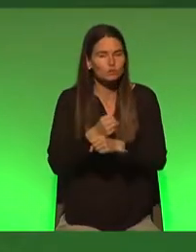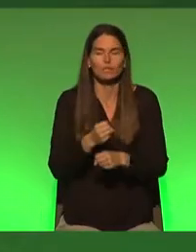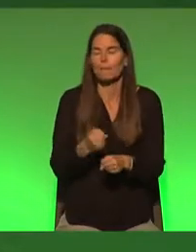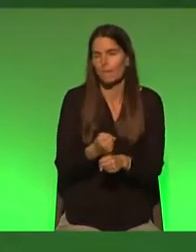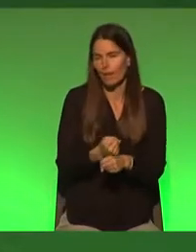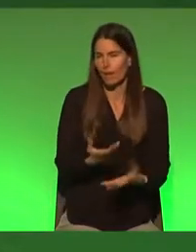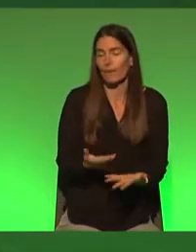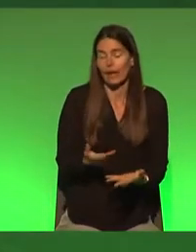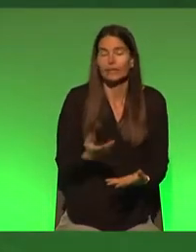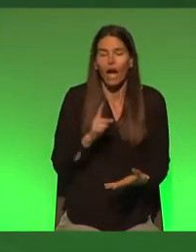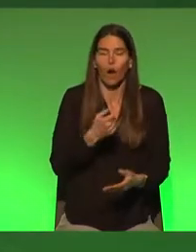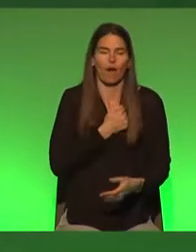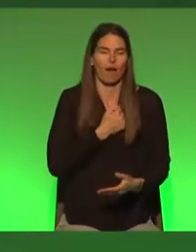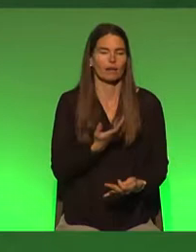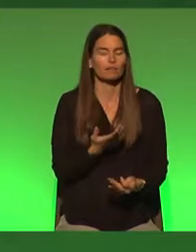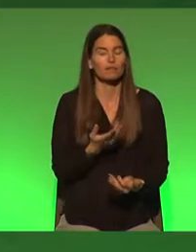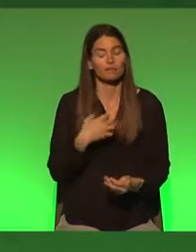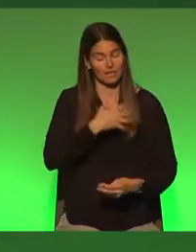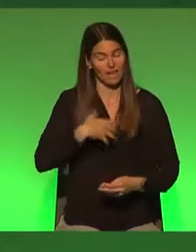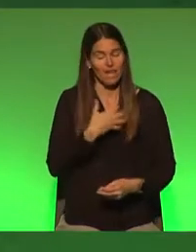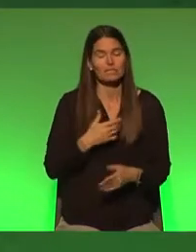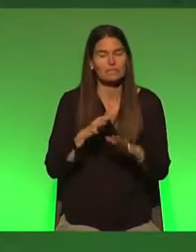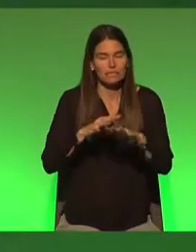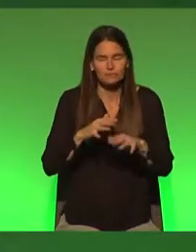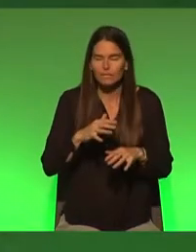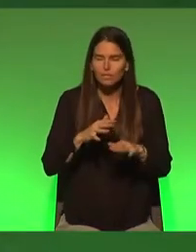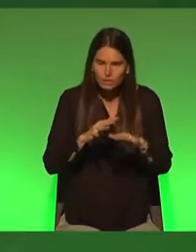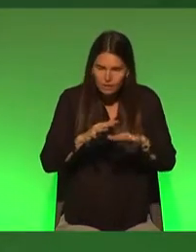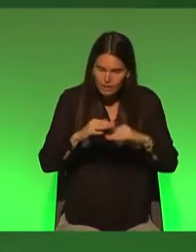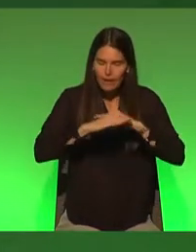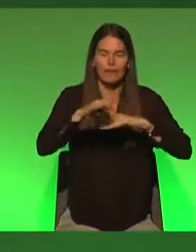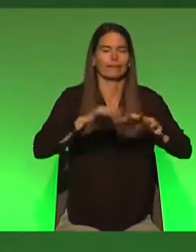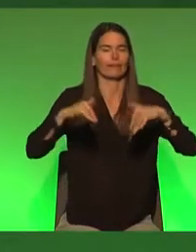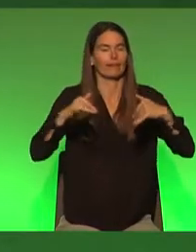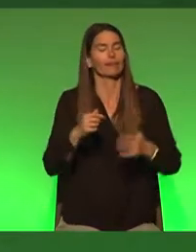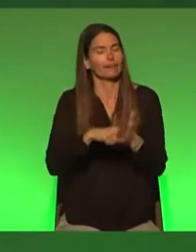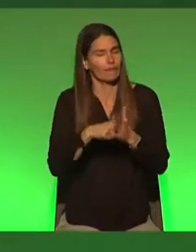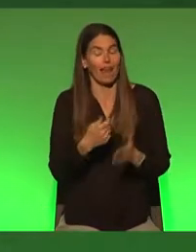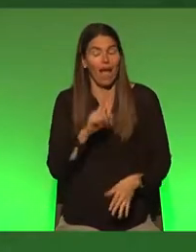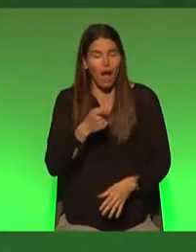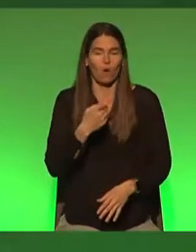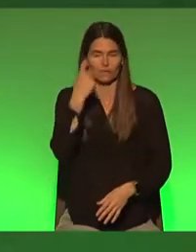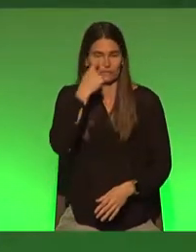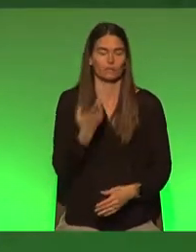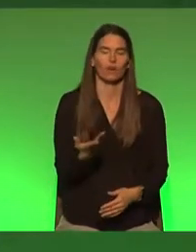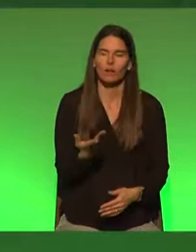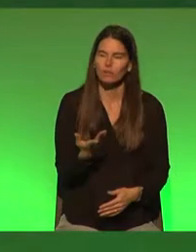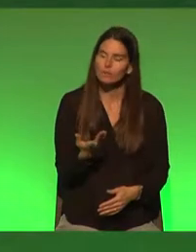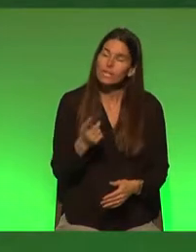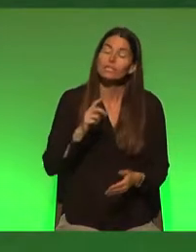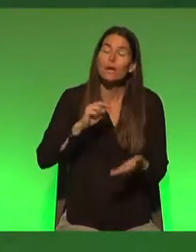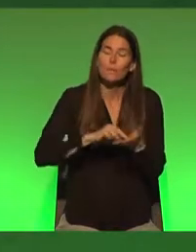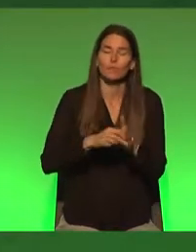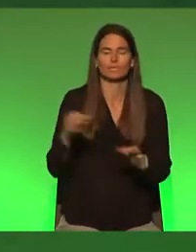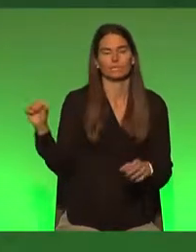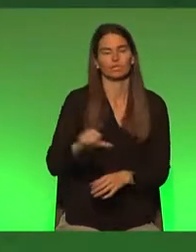wir, Angst vor der bayerischen Landtagswahl. Und daraus folgt schlechte Politik. Und dafür brauche ich noch nicht mal die große Keule und den